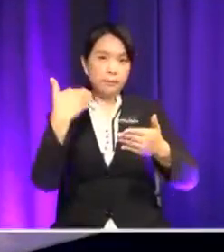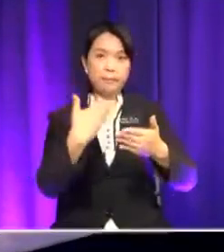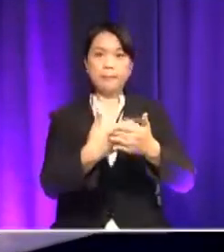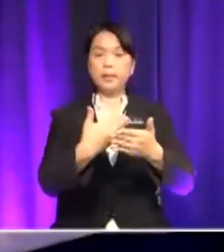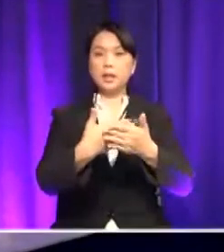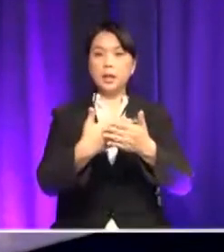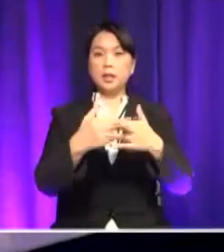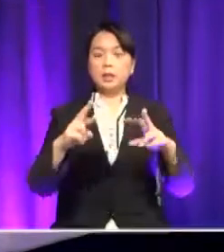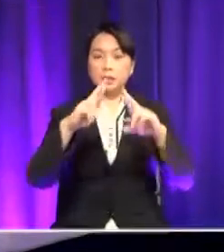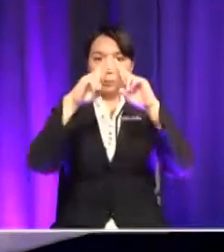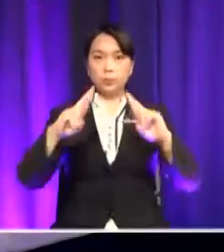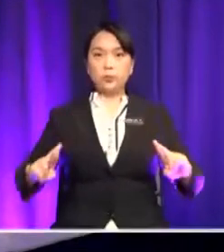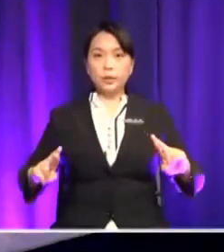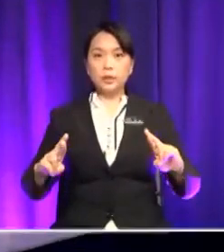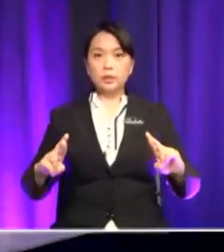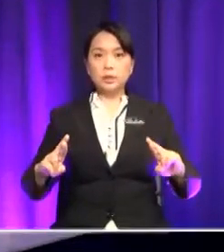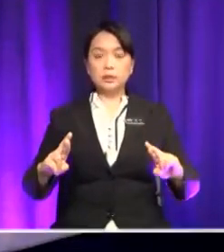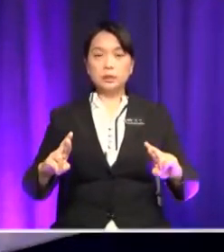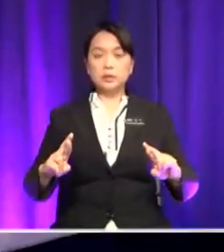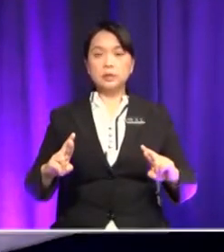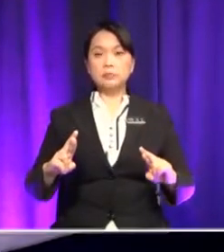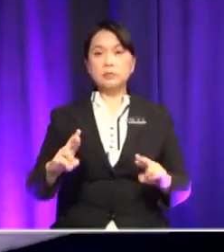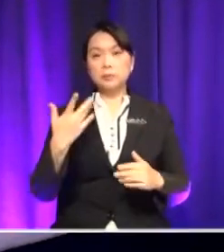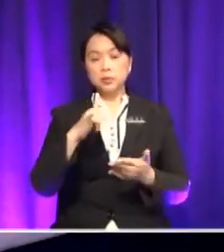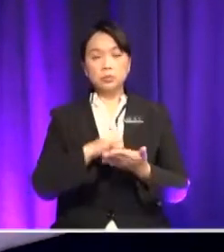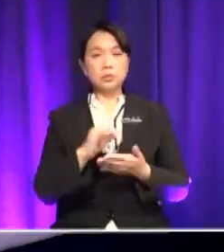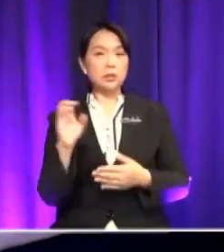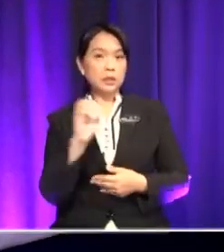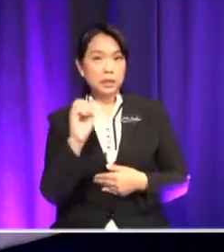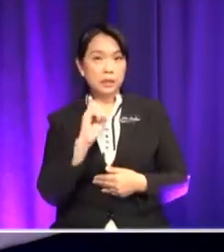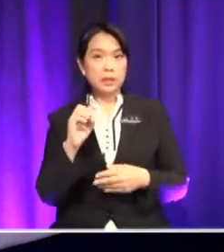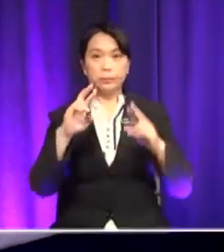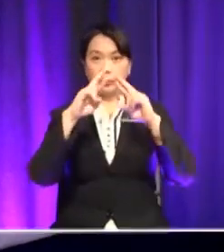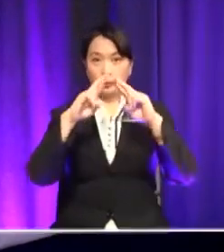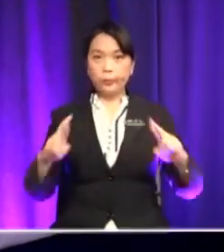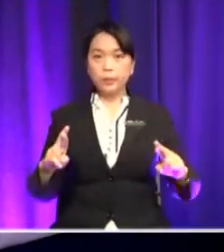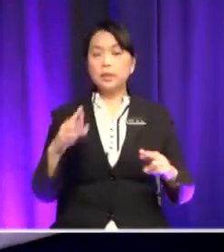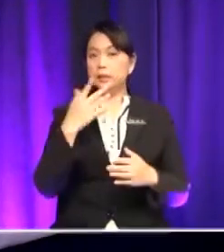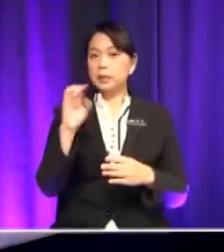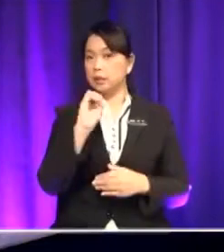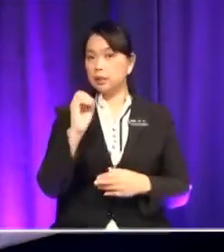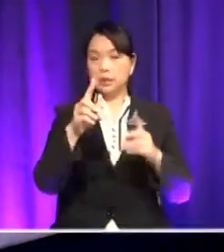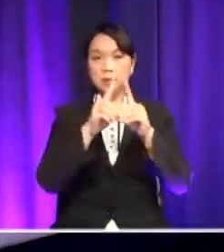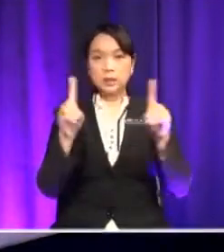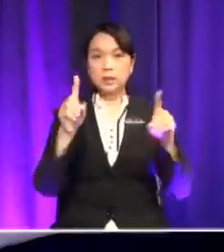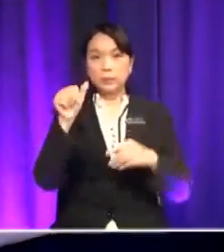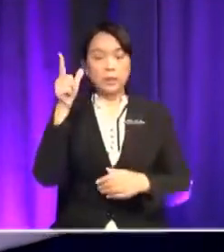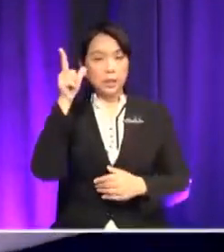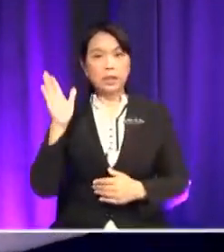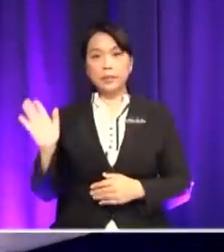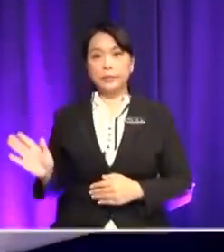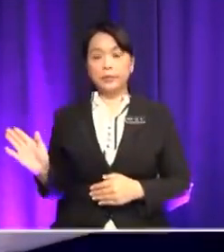kanan ni pun sama. Rapat ke Dia tak ada bumbung, dia ada dinding. Betul. Rapat sampai ke bumbung ini. So ini kita